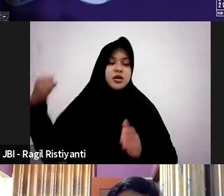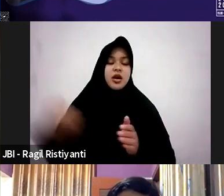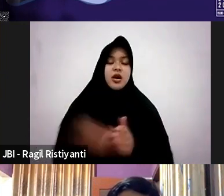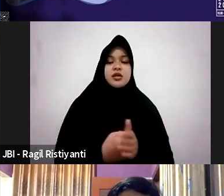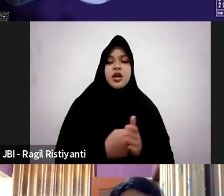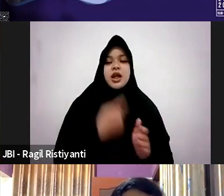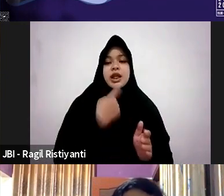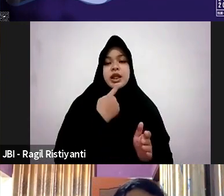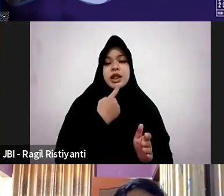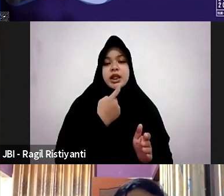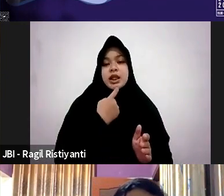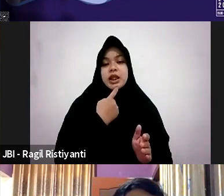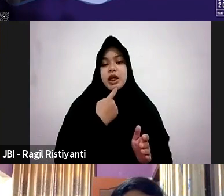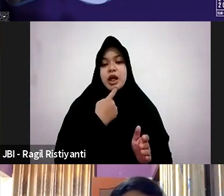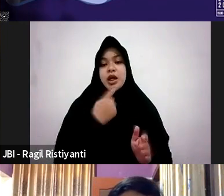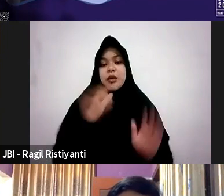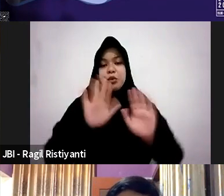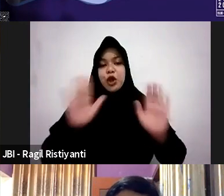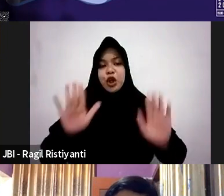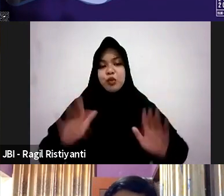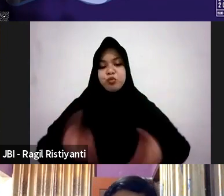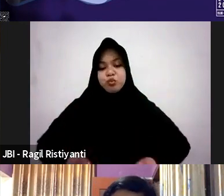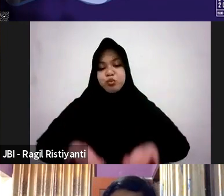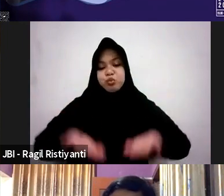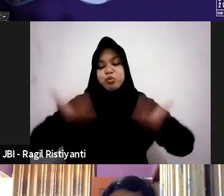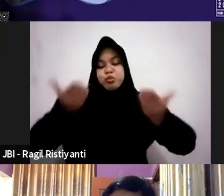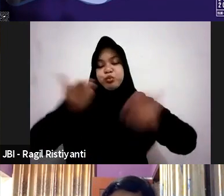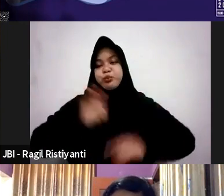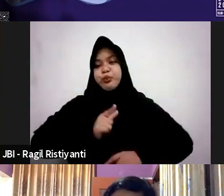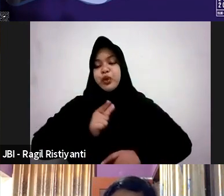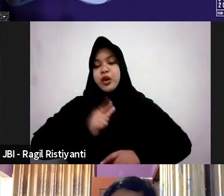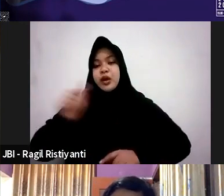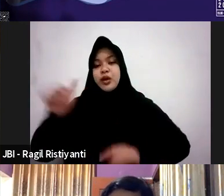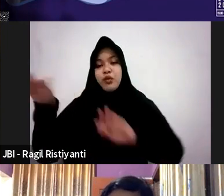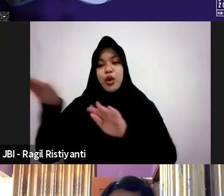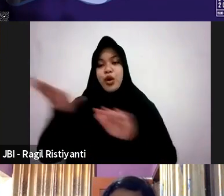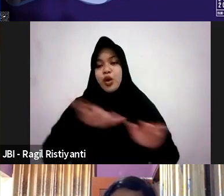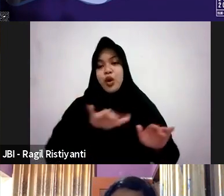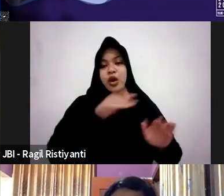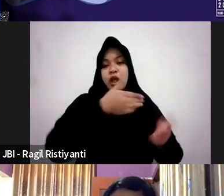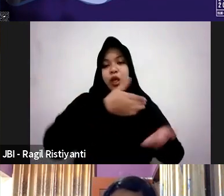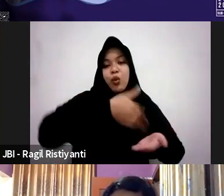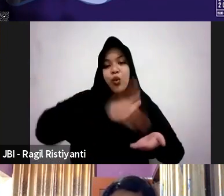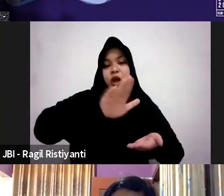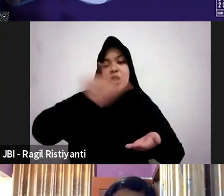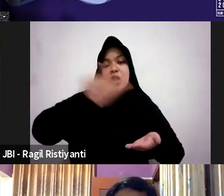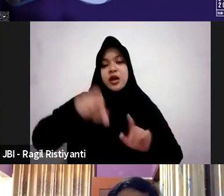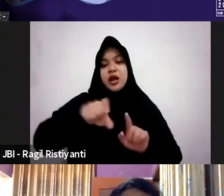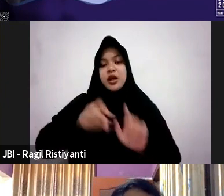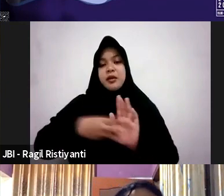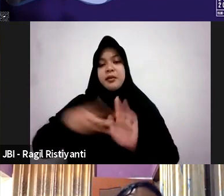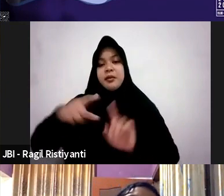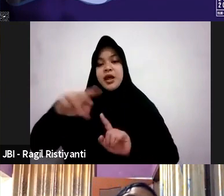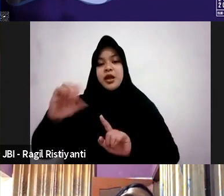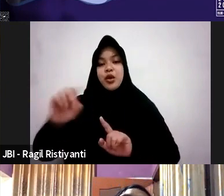otomoro operasi media gitu Apa ada seorang wartawan dikeluarkan dari MetroTV terus dia